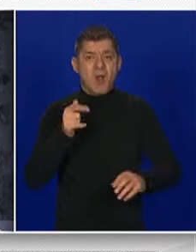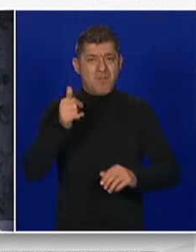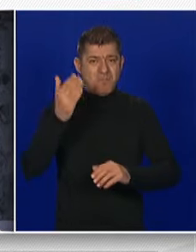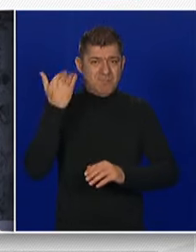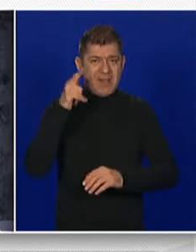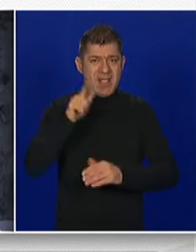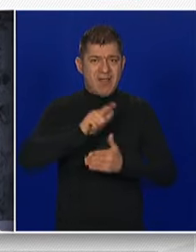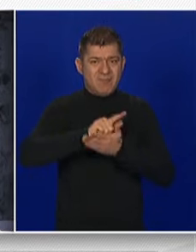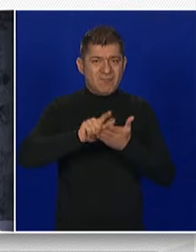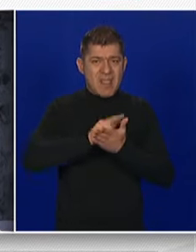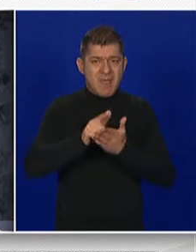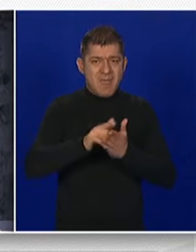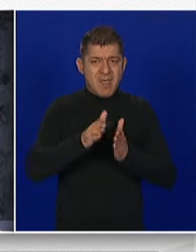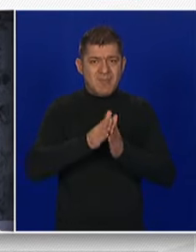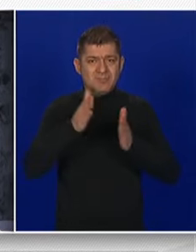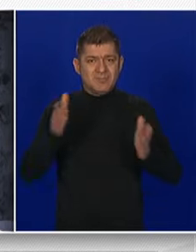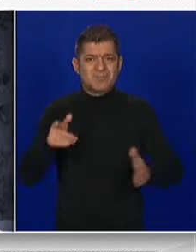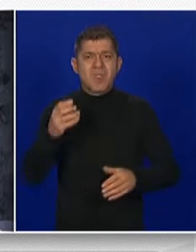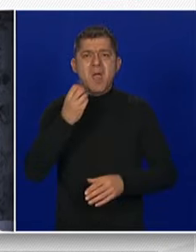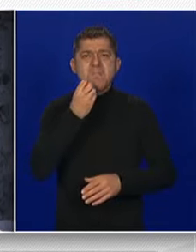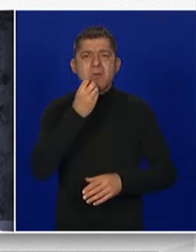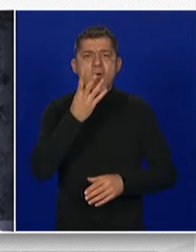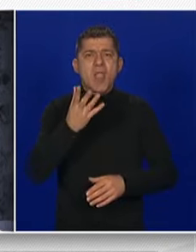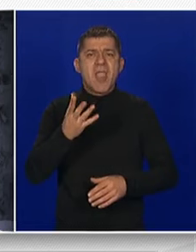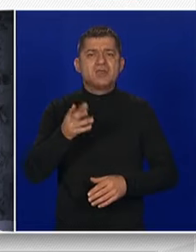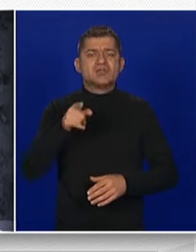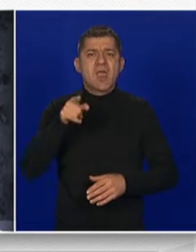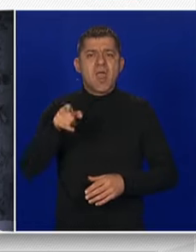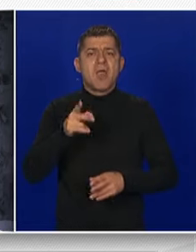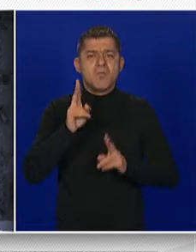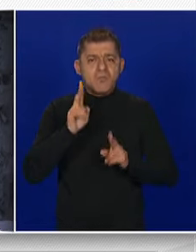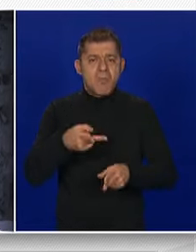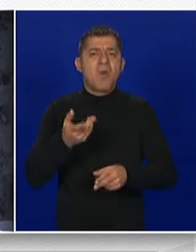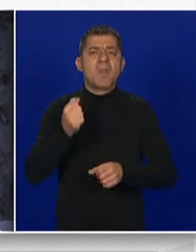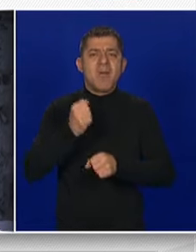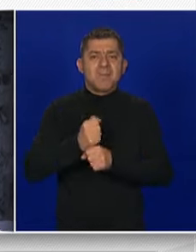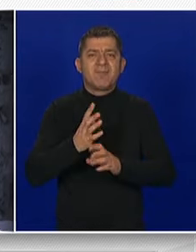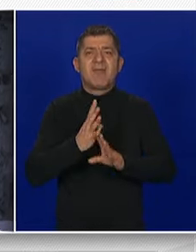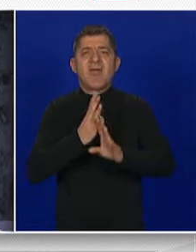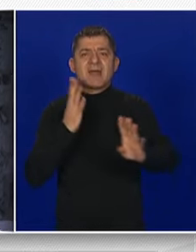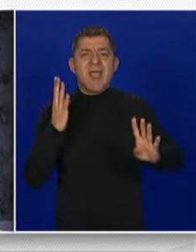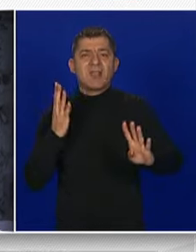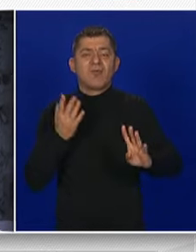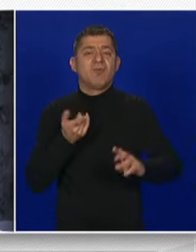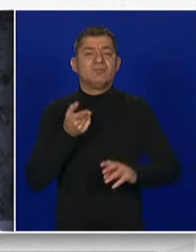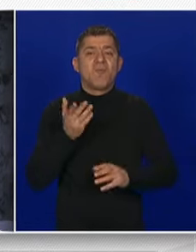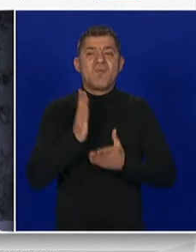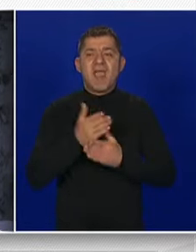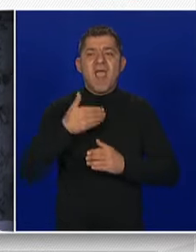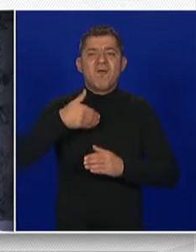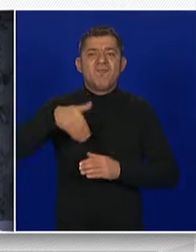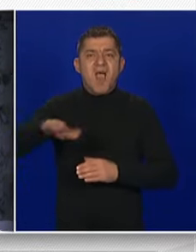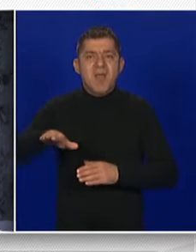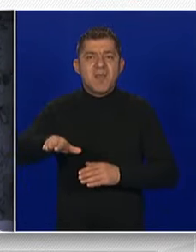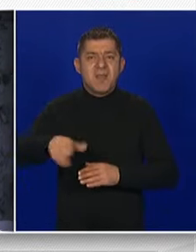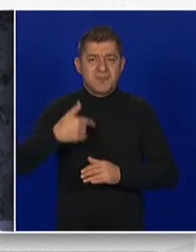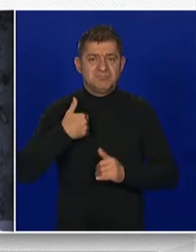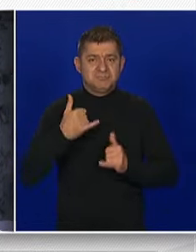u proljeće, se mogu stvoriti. Oni su obično vani. Vidimo da i